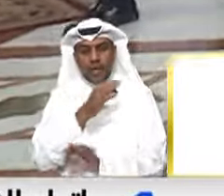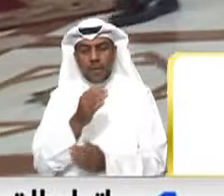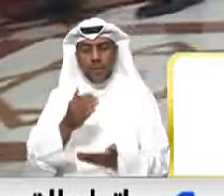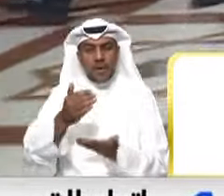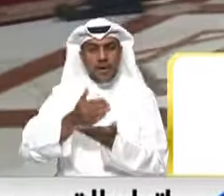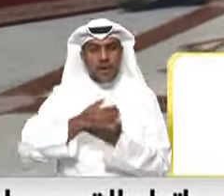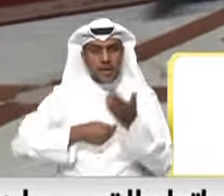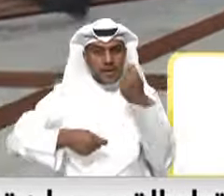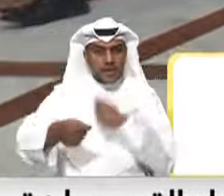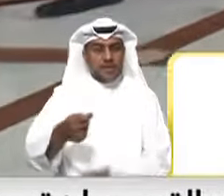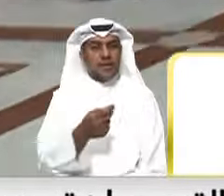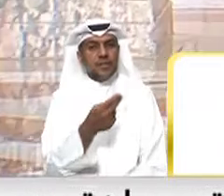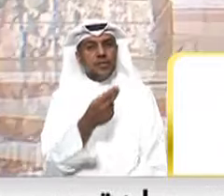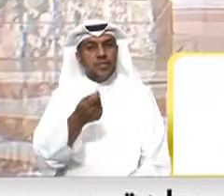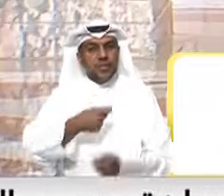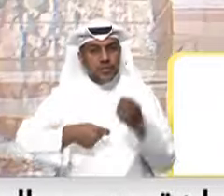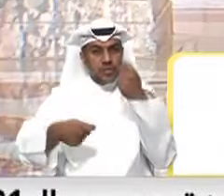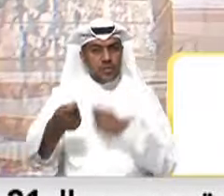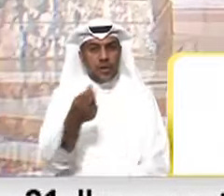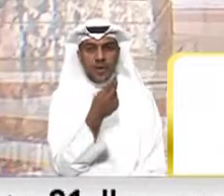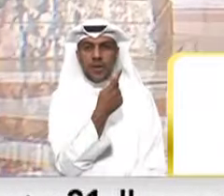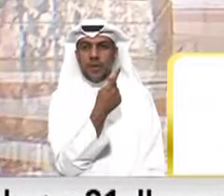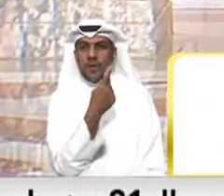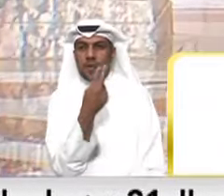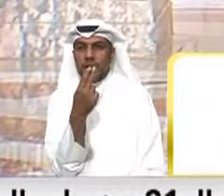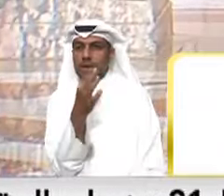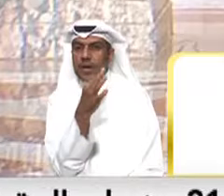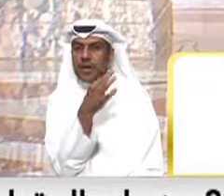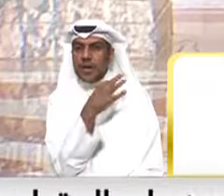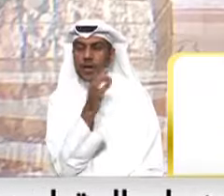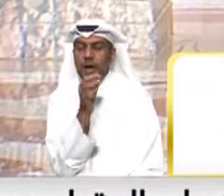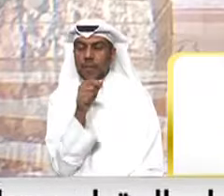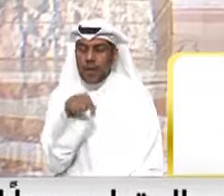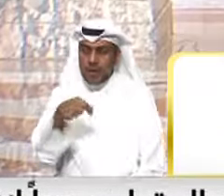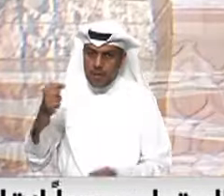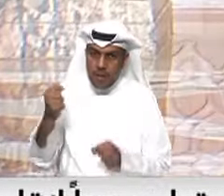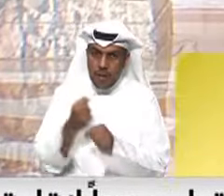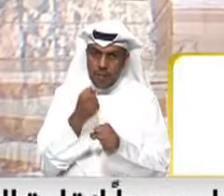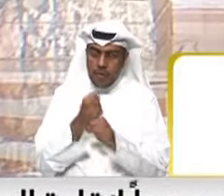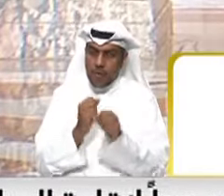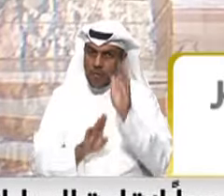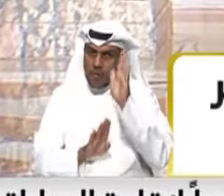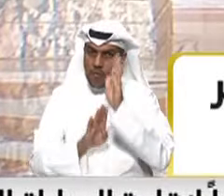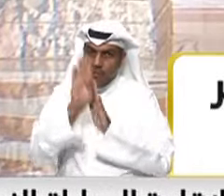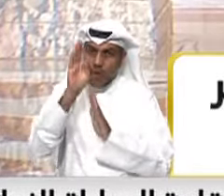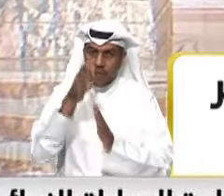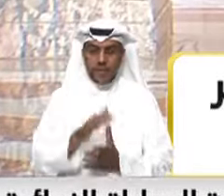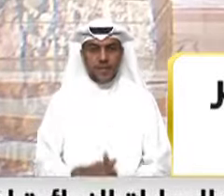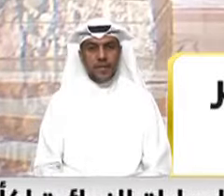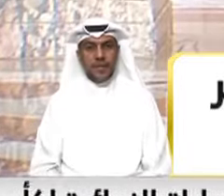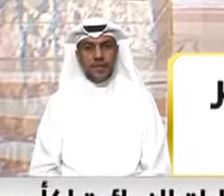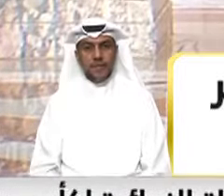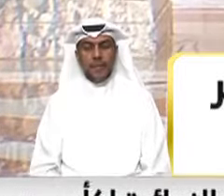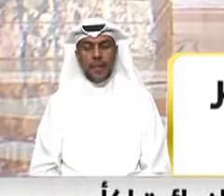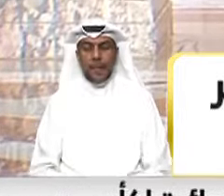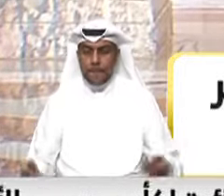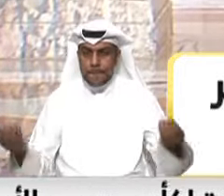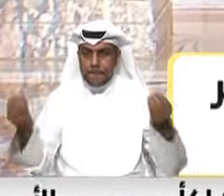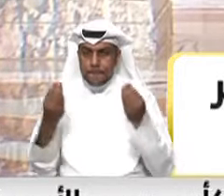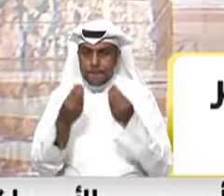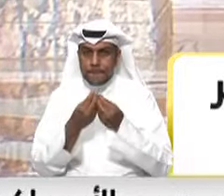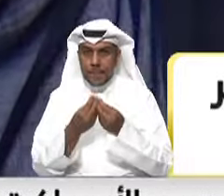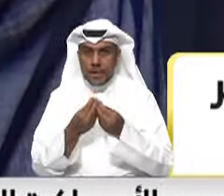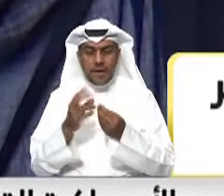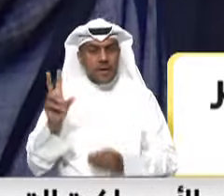والتجارية بين البلدين على نحو خاص من نمو مضطرد يعكس ما يربطهما من